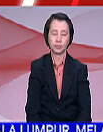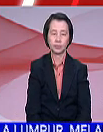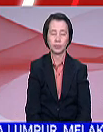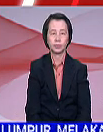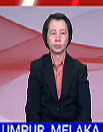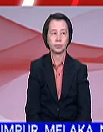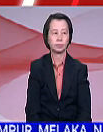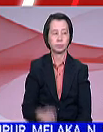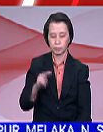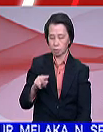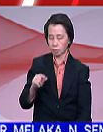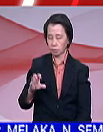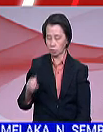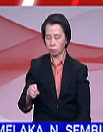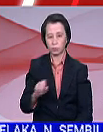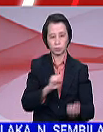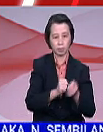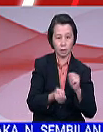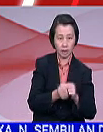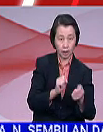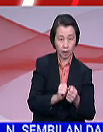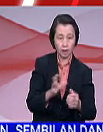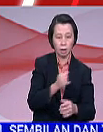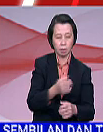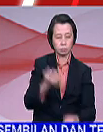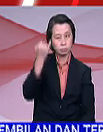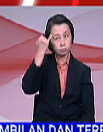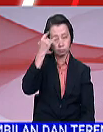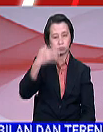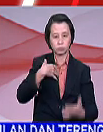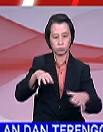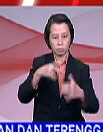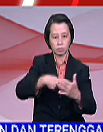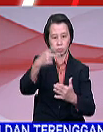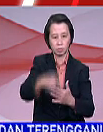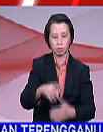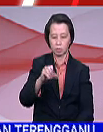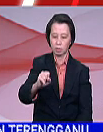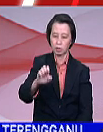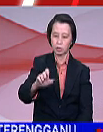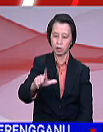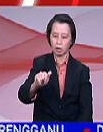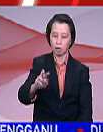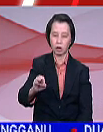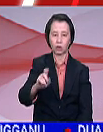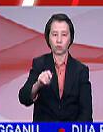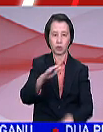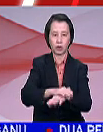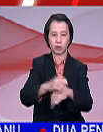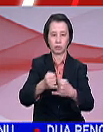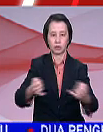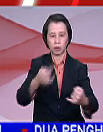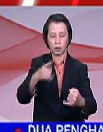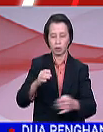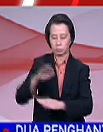Sementara itu, NGO Sahabat Mersing Sama mengambil inisiatif mengadakan program selawat dalam talian bagi menangani